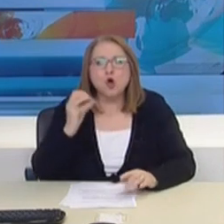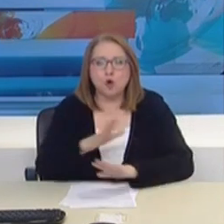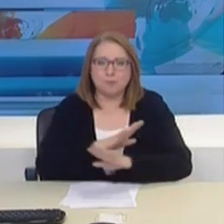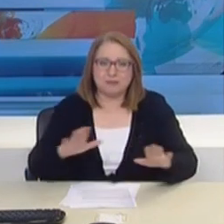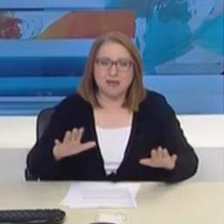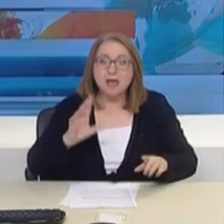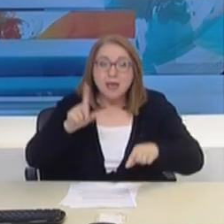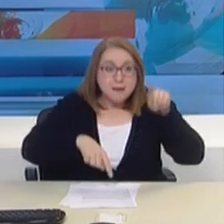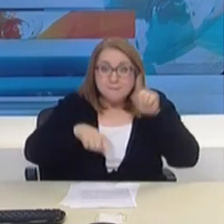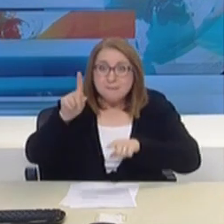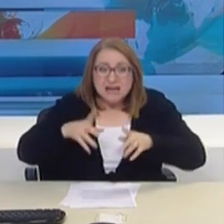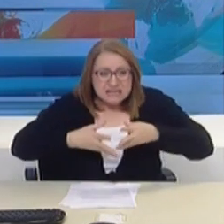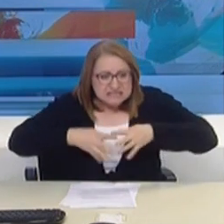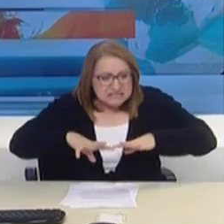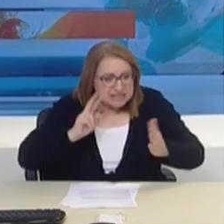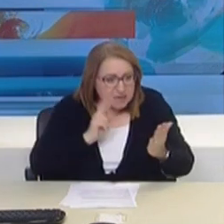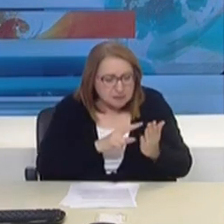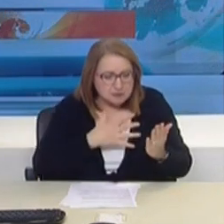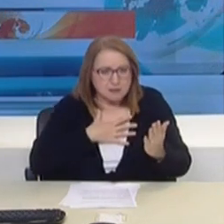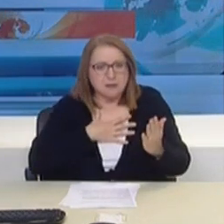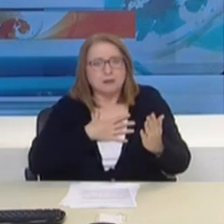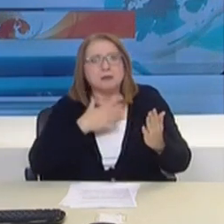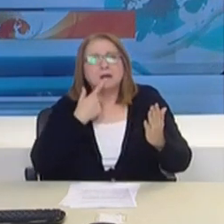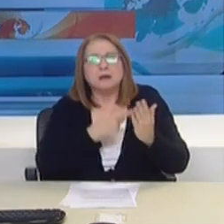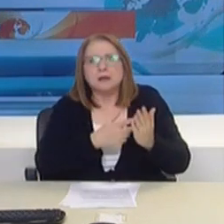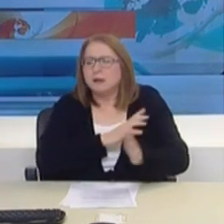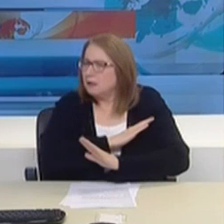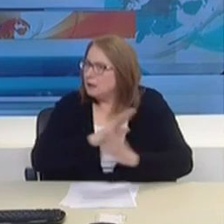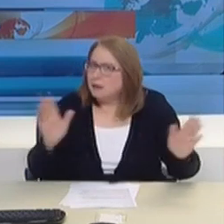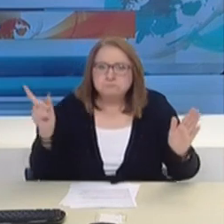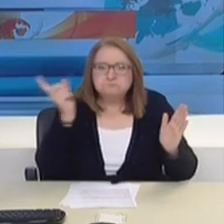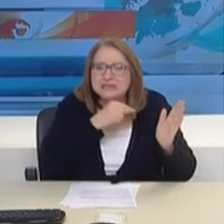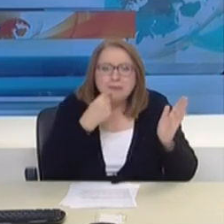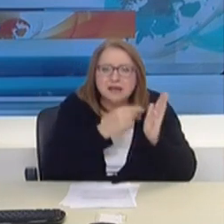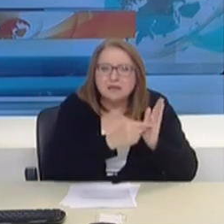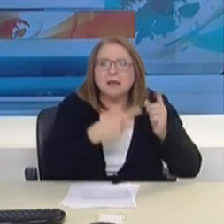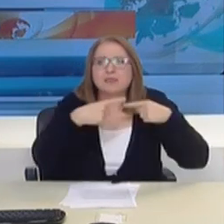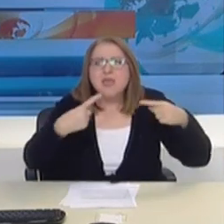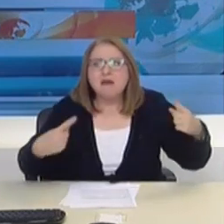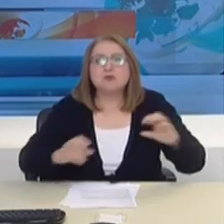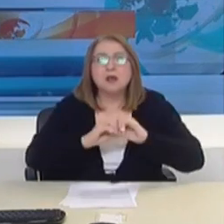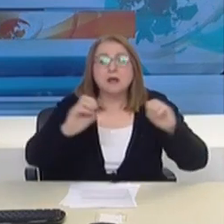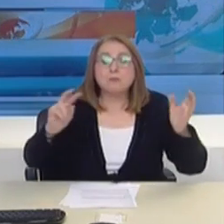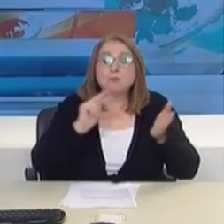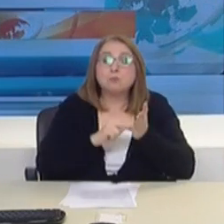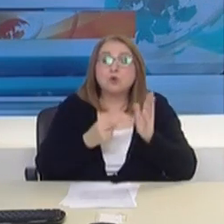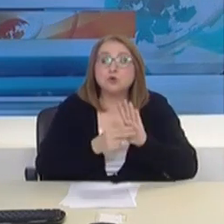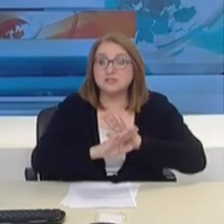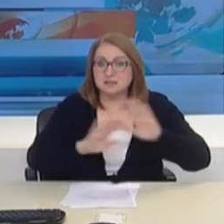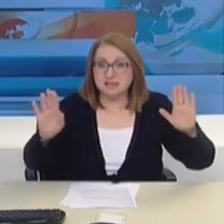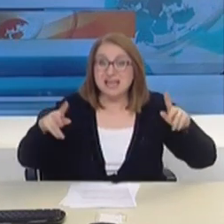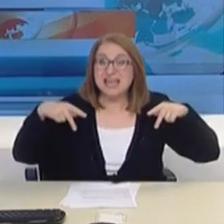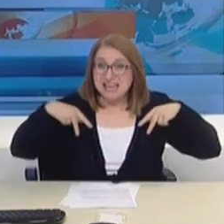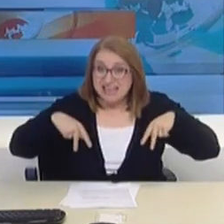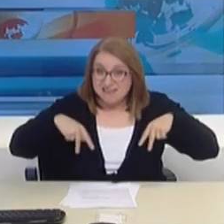των συνανθρώπων μας που έφυγαν τους διαψεύδουν. Θέλω κατηγορηματικά να τονίσω ότι η κυβέρνηση δεν έχει τίποτα να κρύψει και